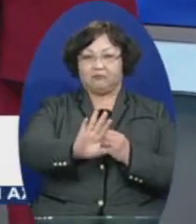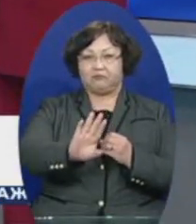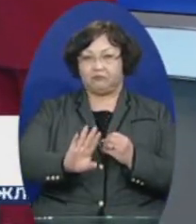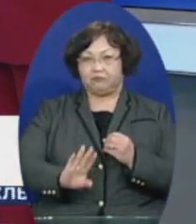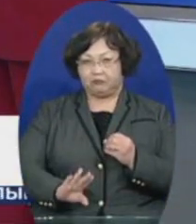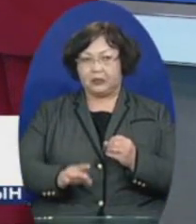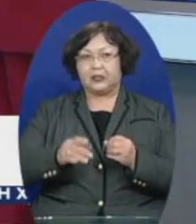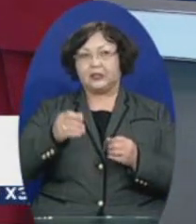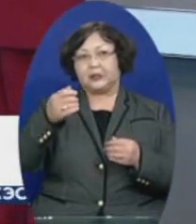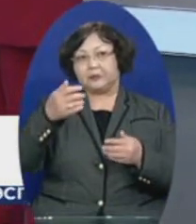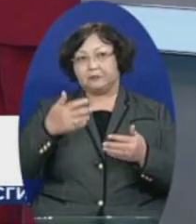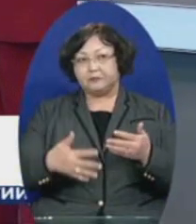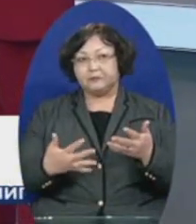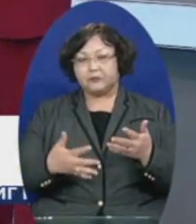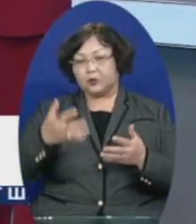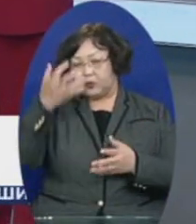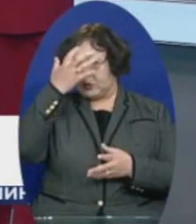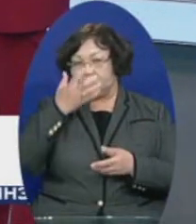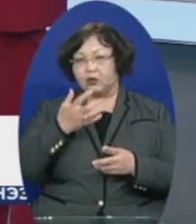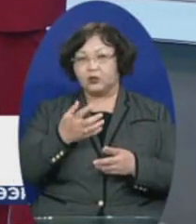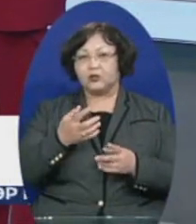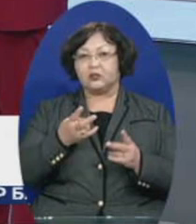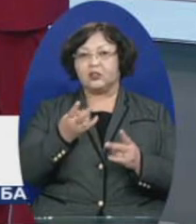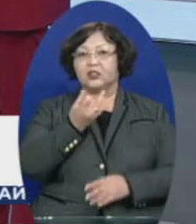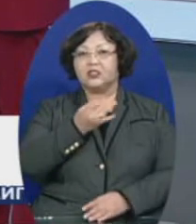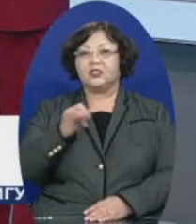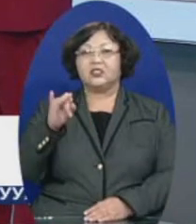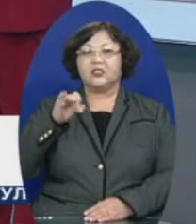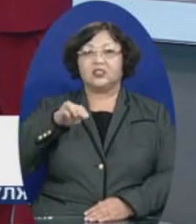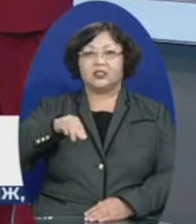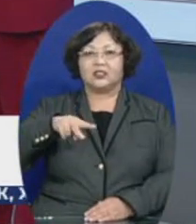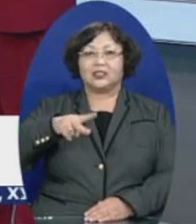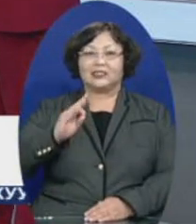За тухайлбал төрийн нийтлэг үйлчилгээний салбарт хамгийн их буюу